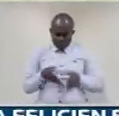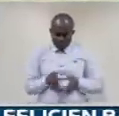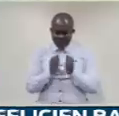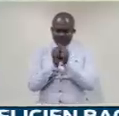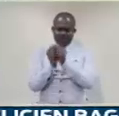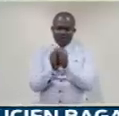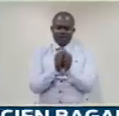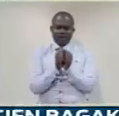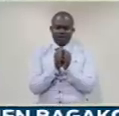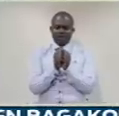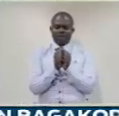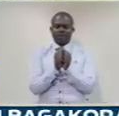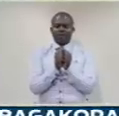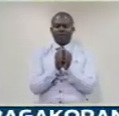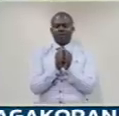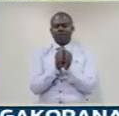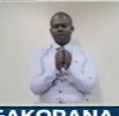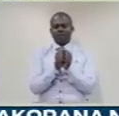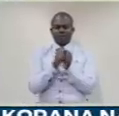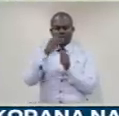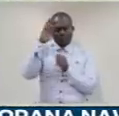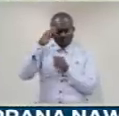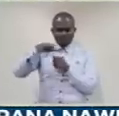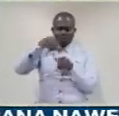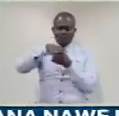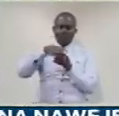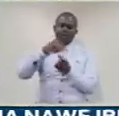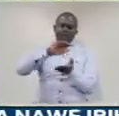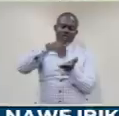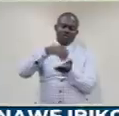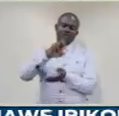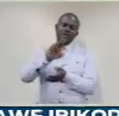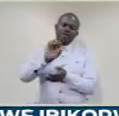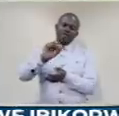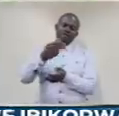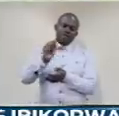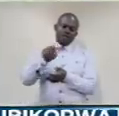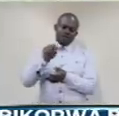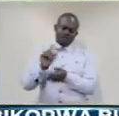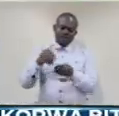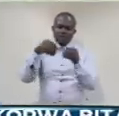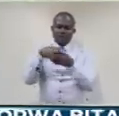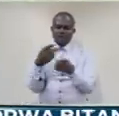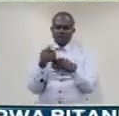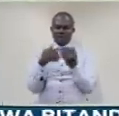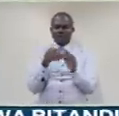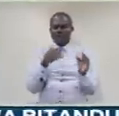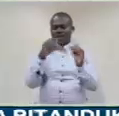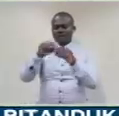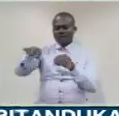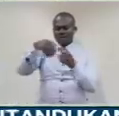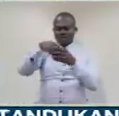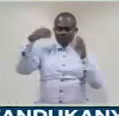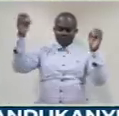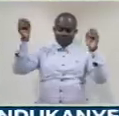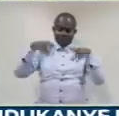Félicien. Amaduka yaje kuyubaka nyuma yubaka Rushaki aho ngaho nyuma aza kubabiza amafaranga nibwo yimukiye iwanyu i Kigali.